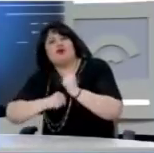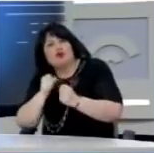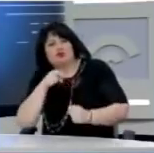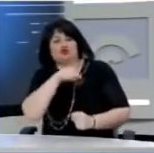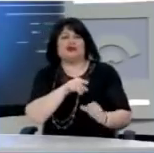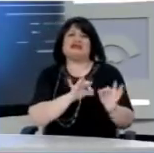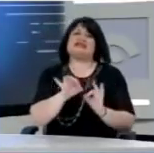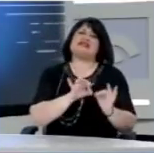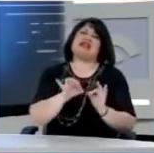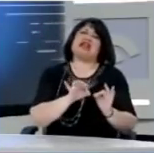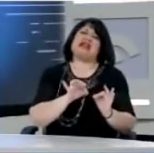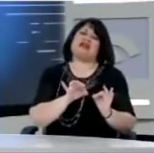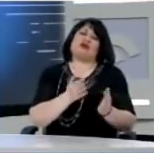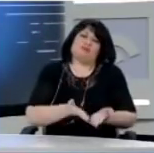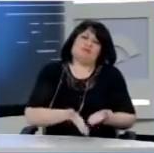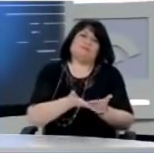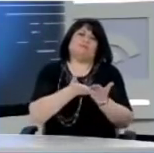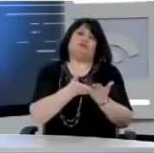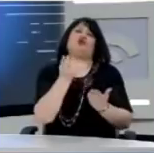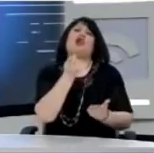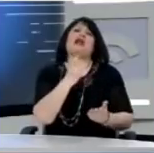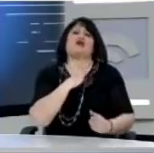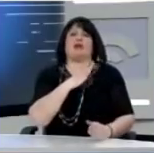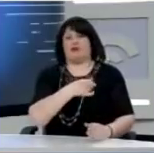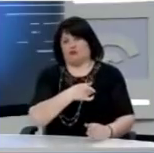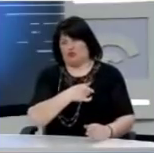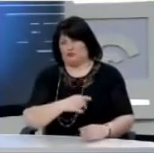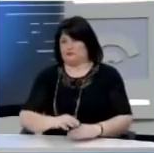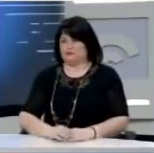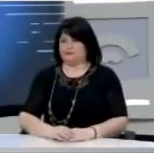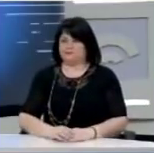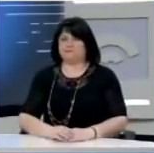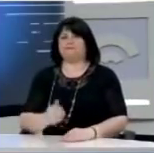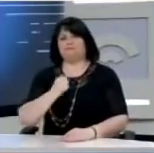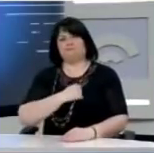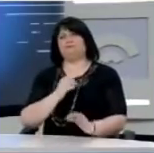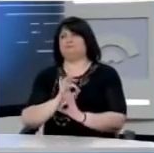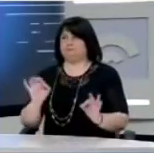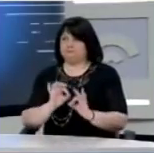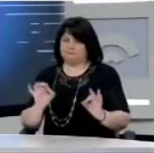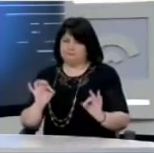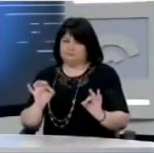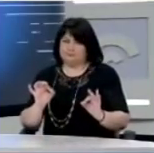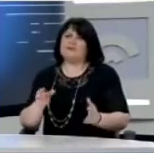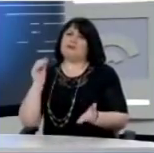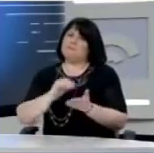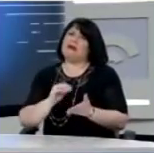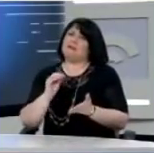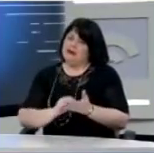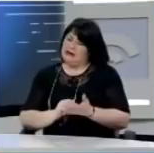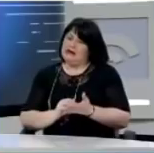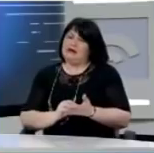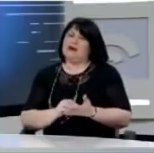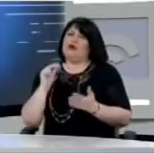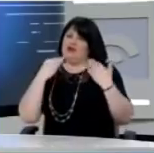ένα σχέδιο υποστήριξης των λίγων. Είμαι βέβαιος ότι για άλλη μια φορά η